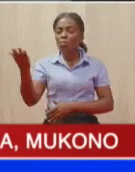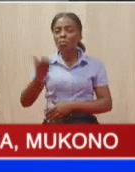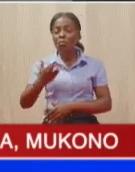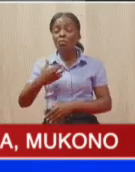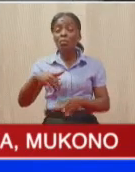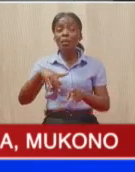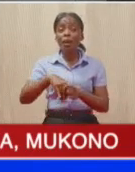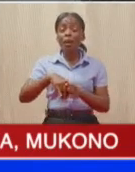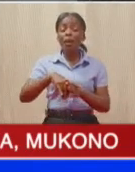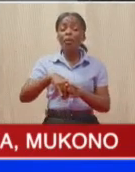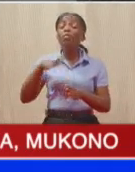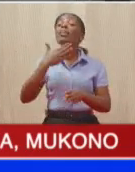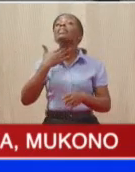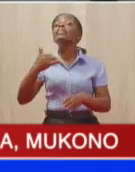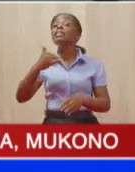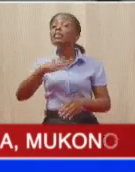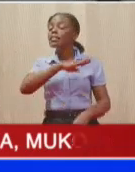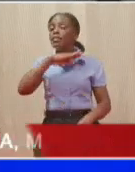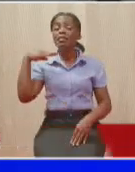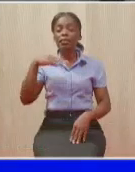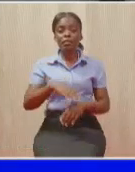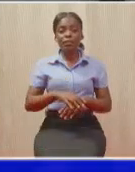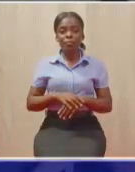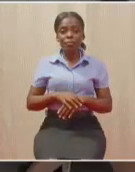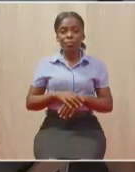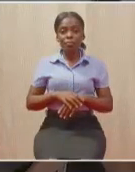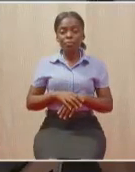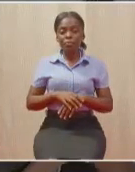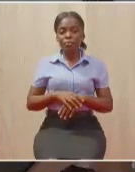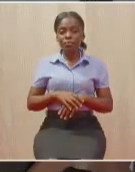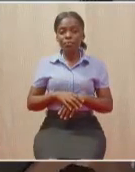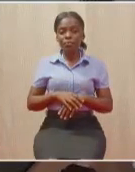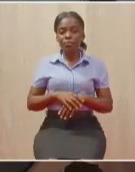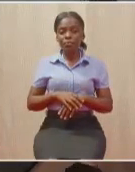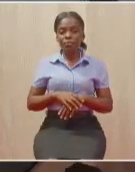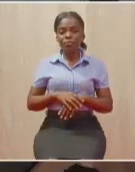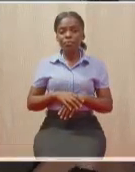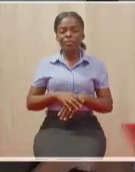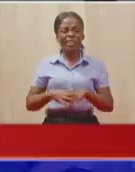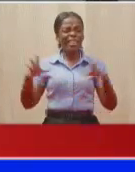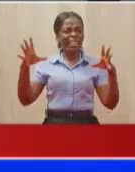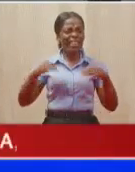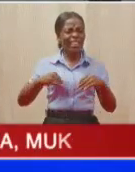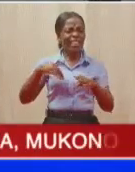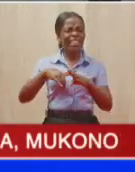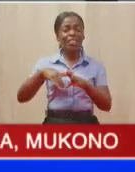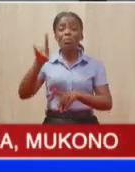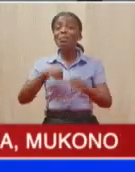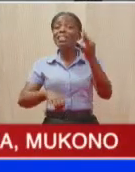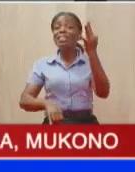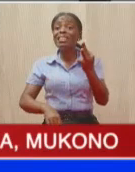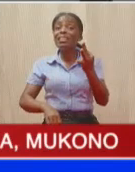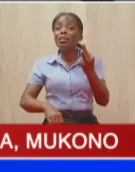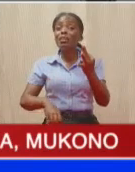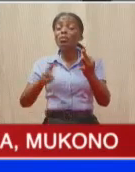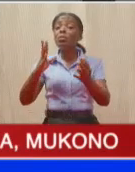muki bulamuwo ate kati pikipiki ekuba omuntu omubawoneka togenda kukugamba nti olikutwala basaabaze basa kubona bagenda